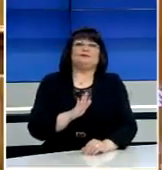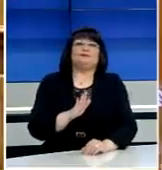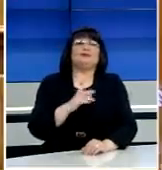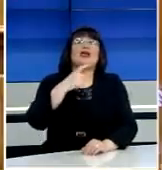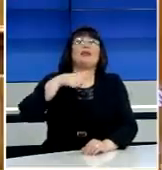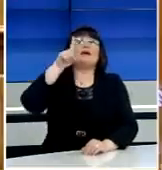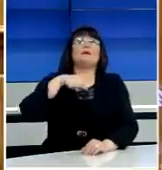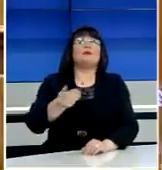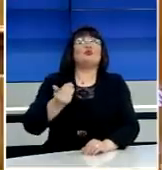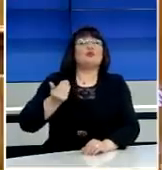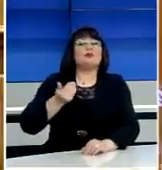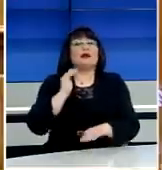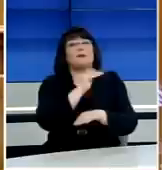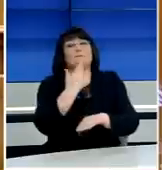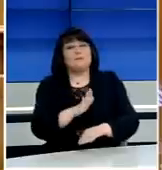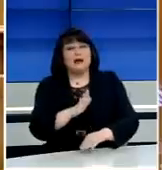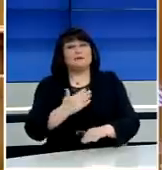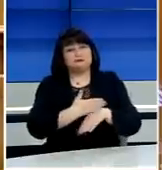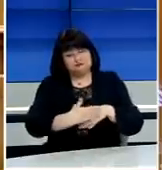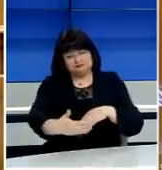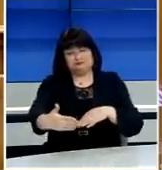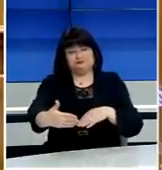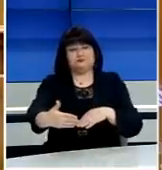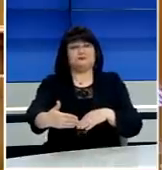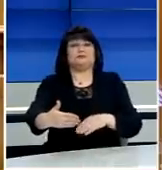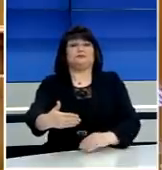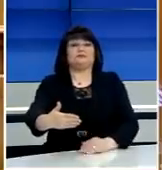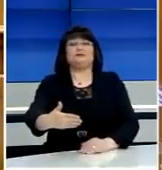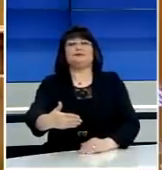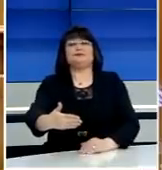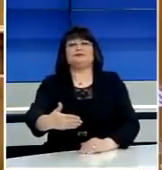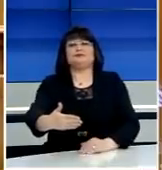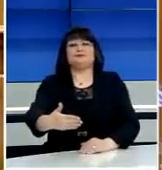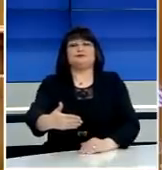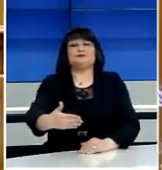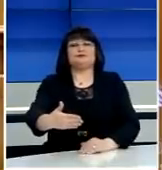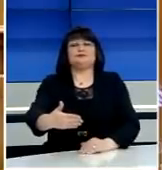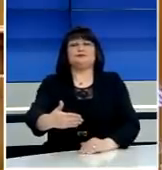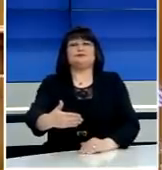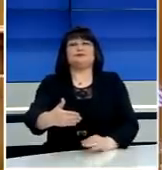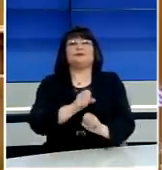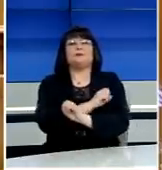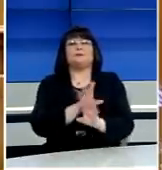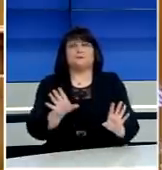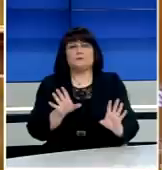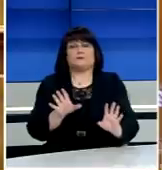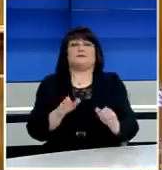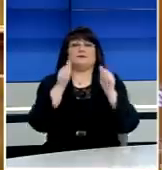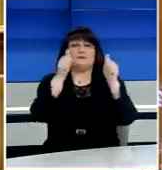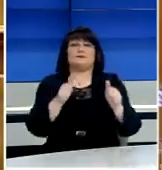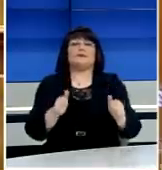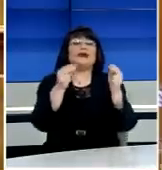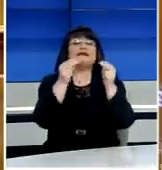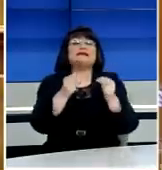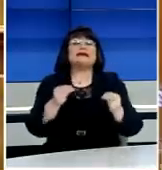10 μέρες πριν. Εν τω μεταξύ μεσολάβησε η δημοσιοποίηση, η δημοσίευση των